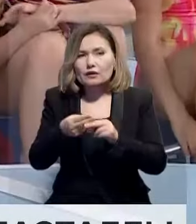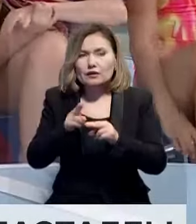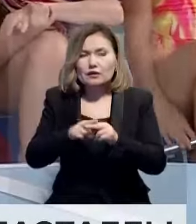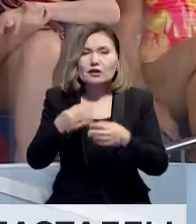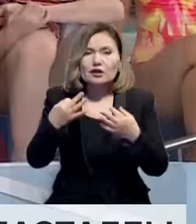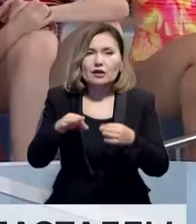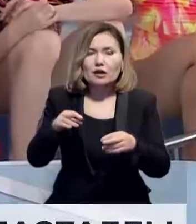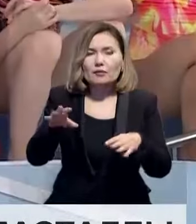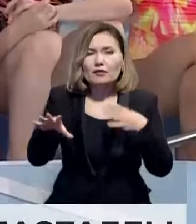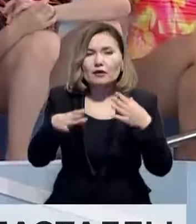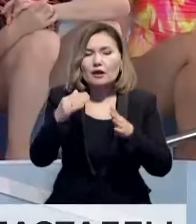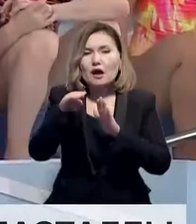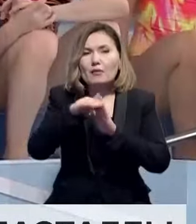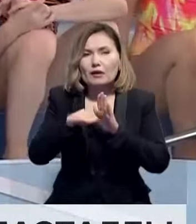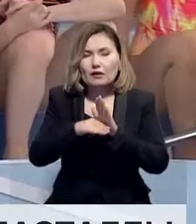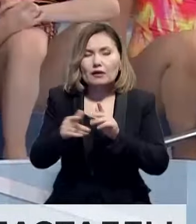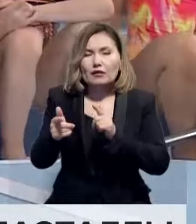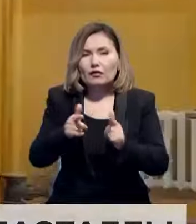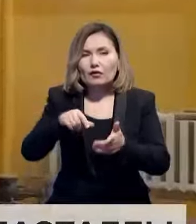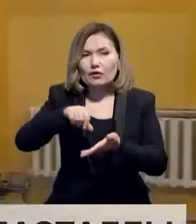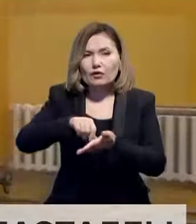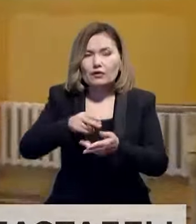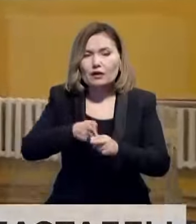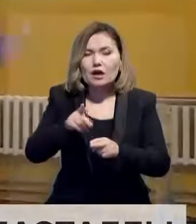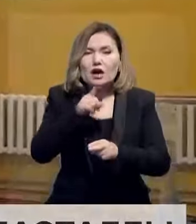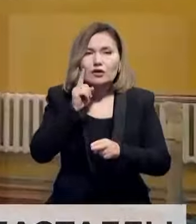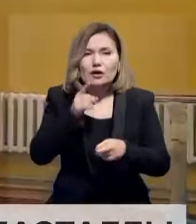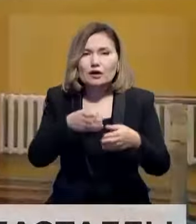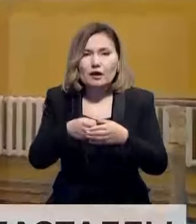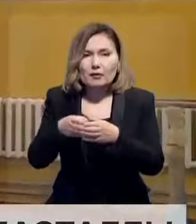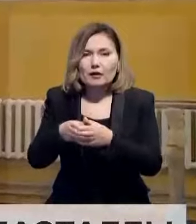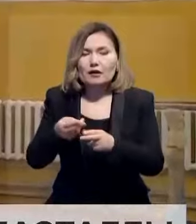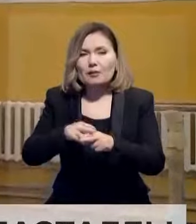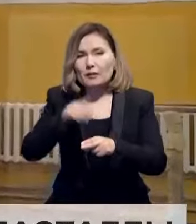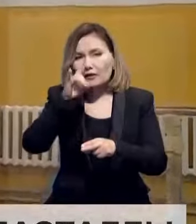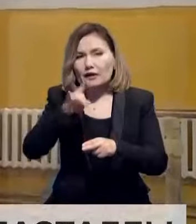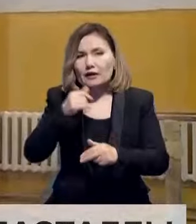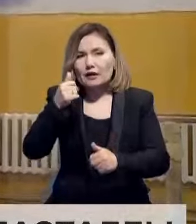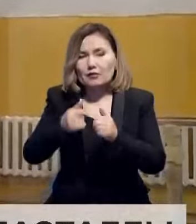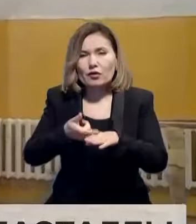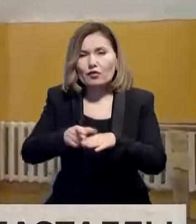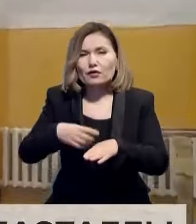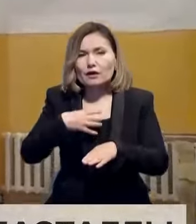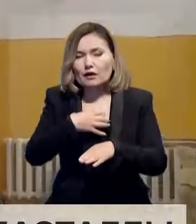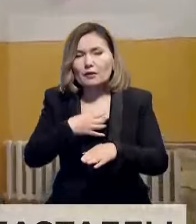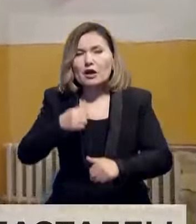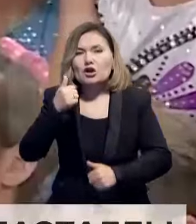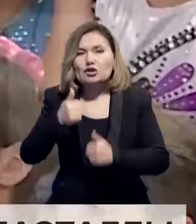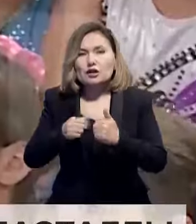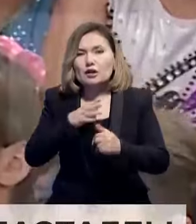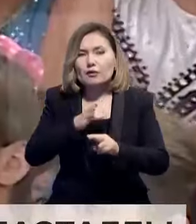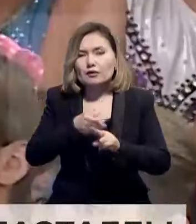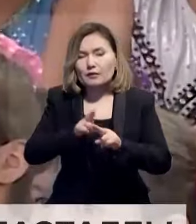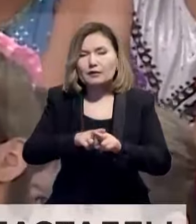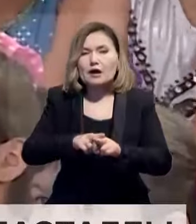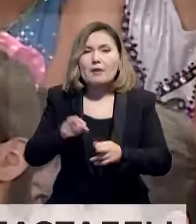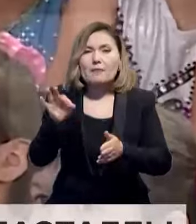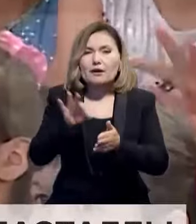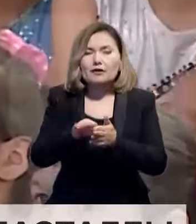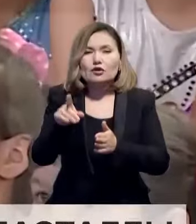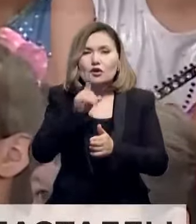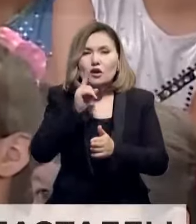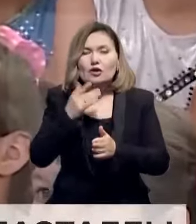еркін жаттығулар бағдарламасы бойынша өнер көрсетеді. Жасөспірімдер арасындағы алғашқы ел чемпионаты өте маңызды жарыс болып есептеледі. Мақсат